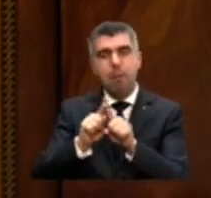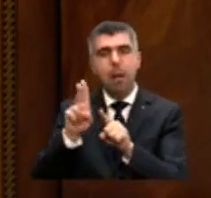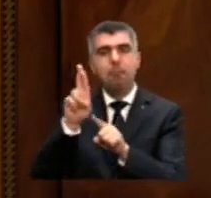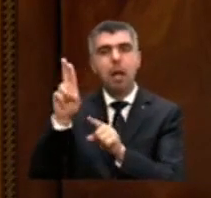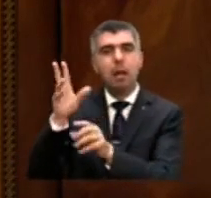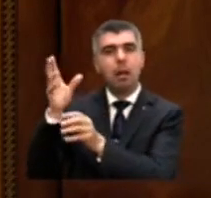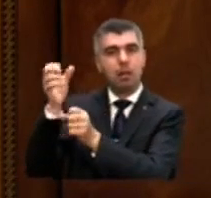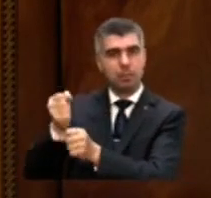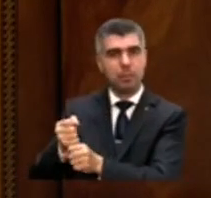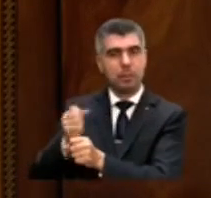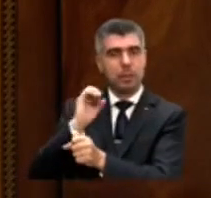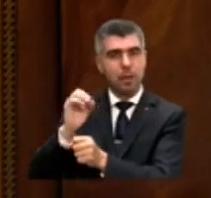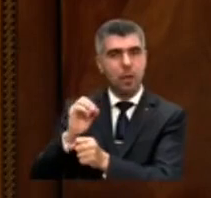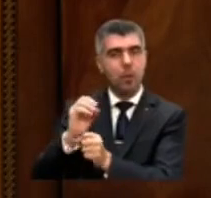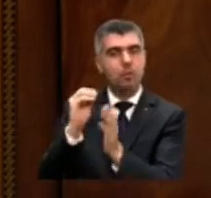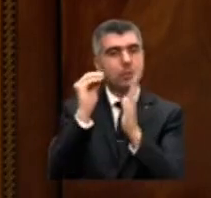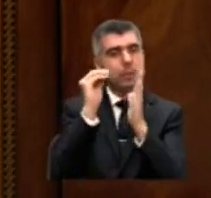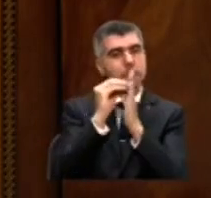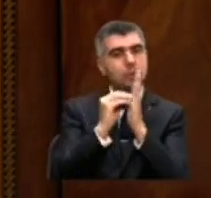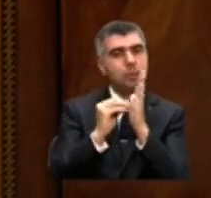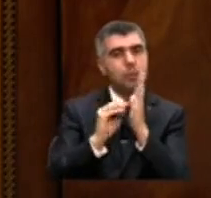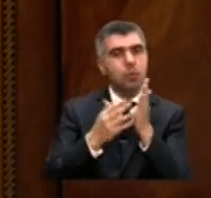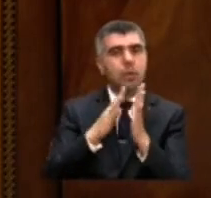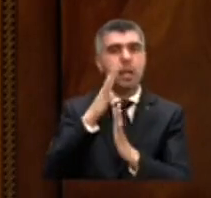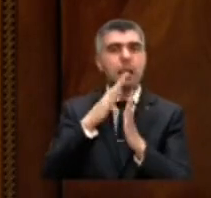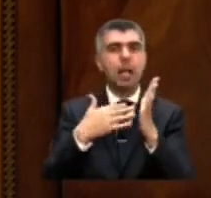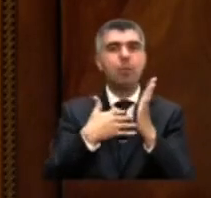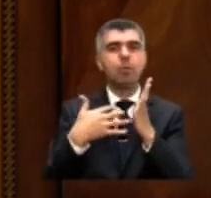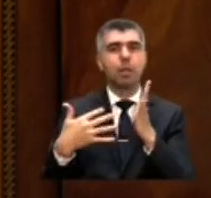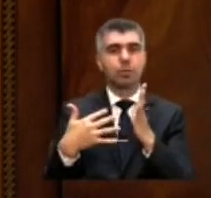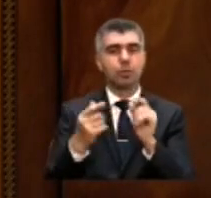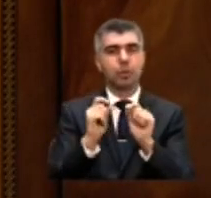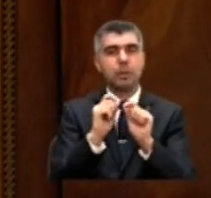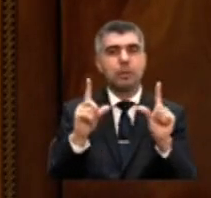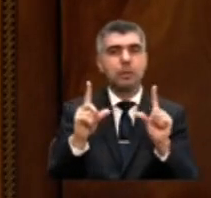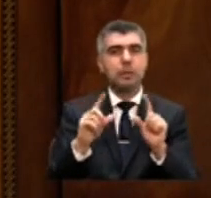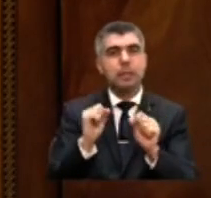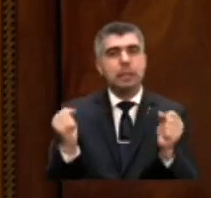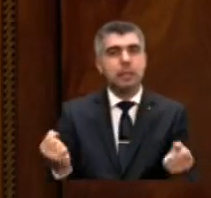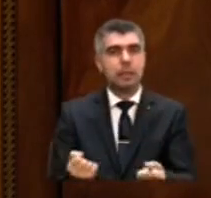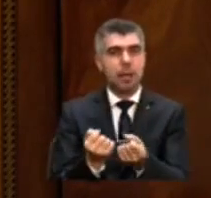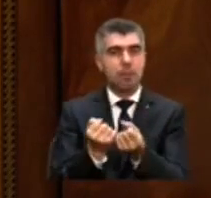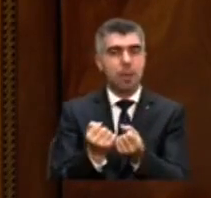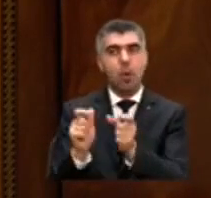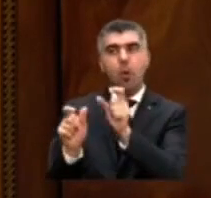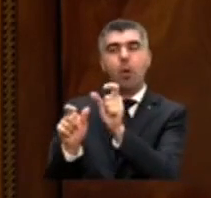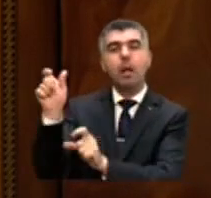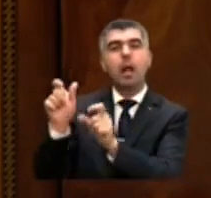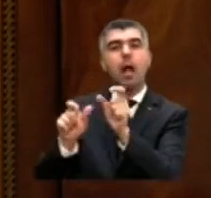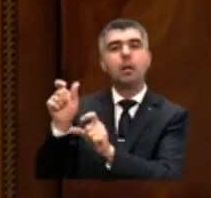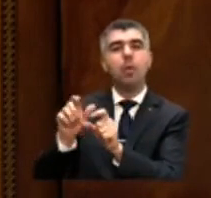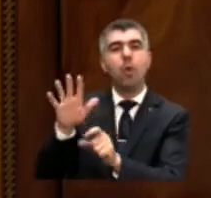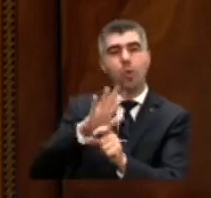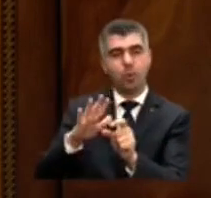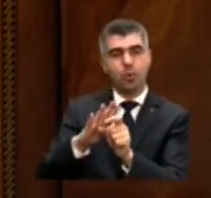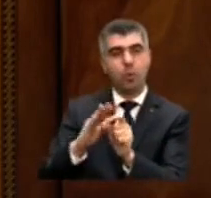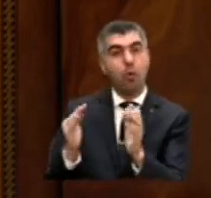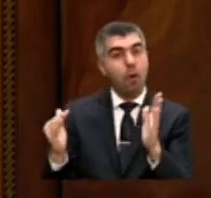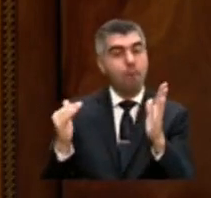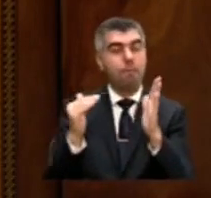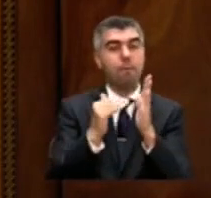الله، وتفعيلاً لمضامين النموذج التنموي واستجابة لتطلعات المواطنين. وأخيراً، أود